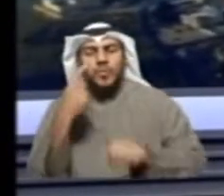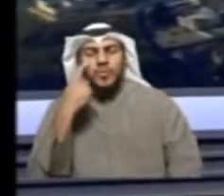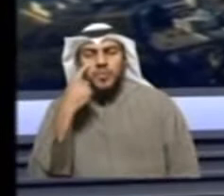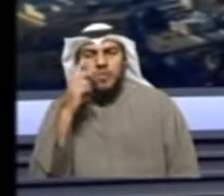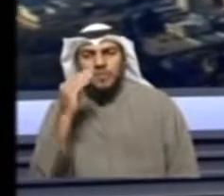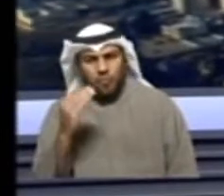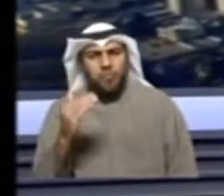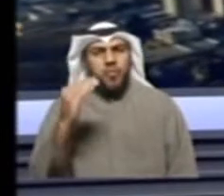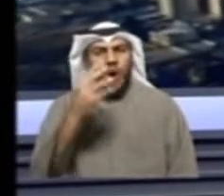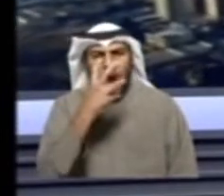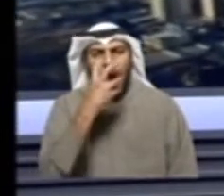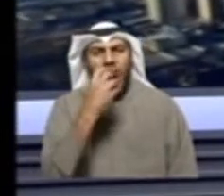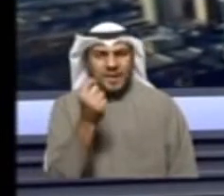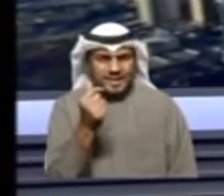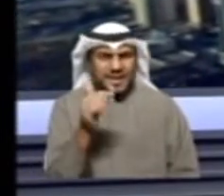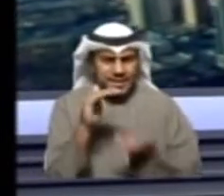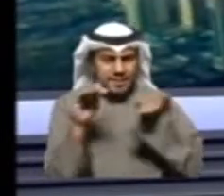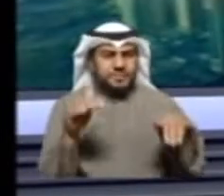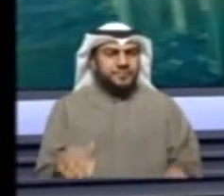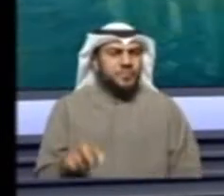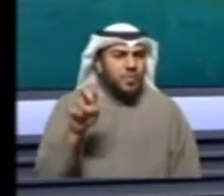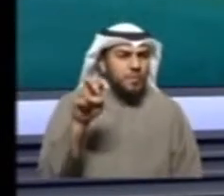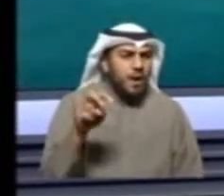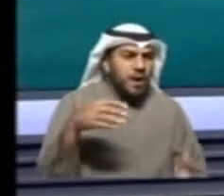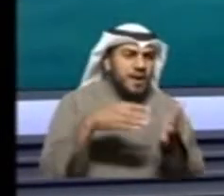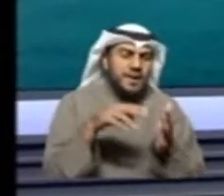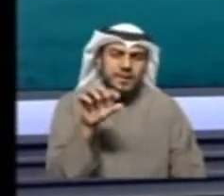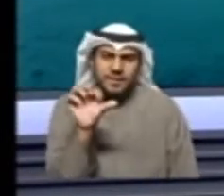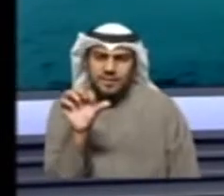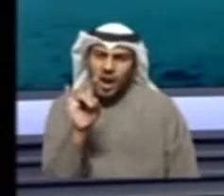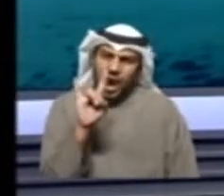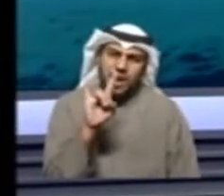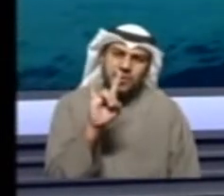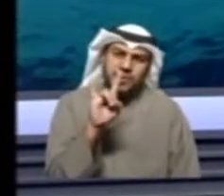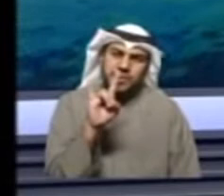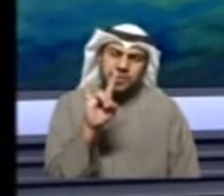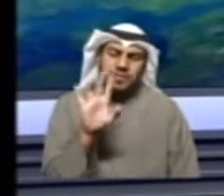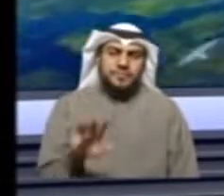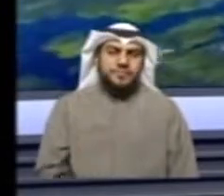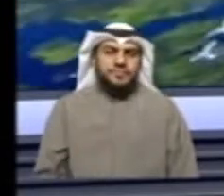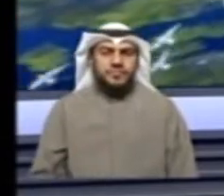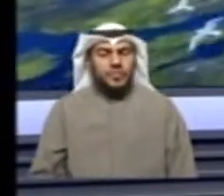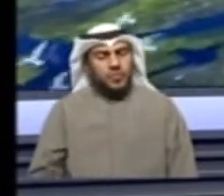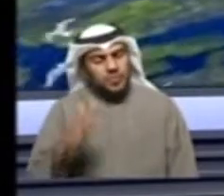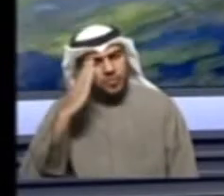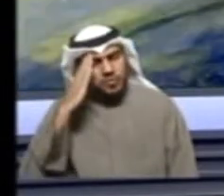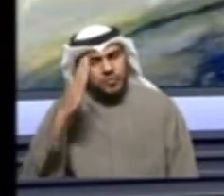درجات الحرارة، درجات الحرارة الصغرى متفاوتة ما بين 8 درجات إلى 10 درجات مئوية. أعزائي